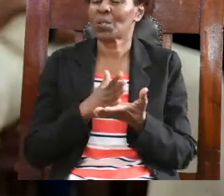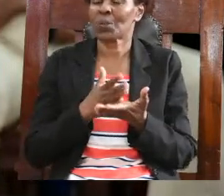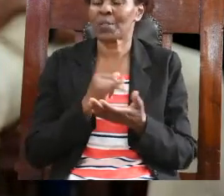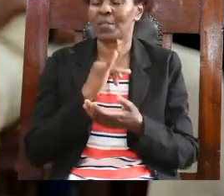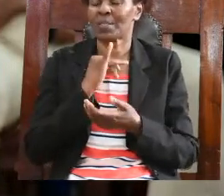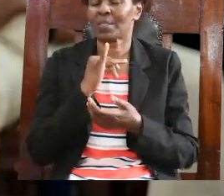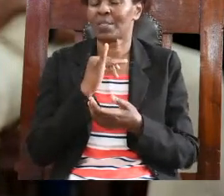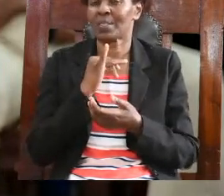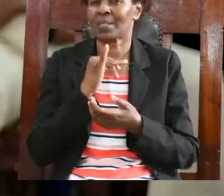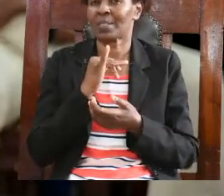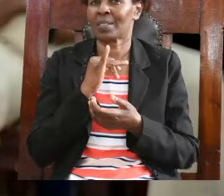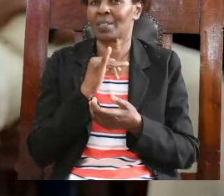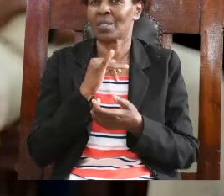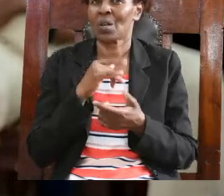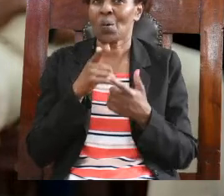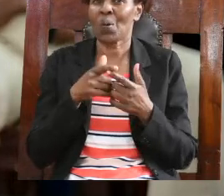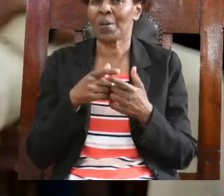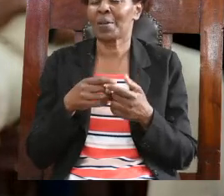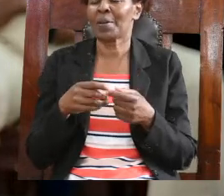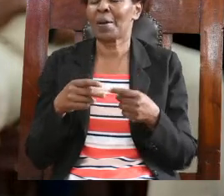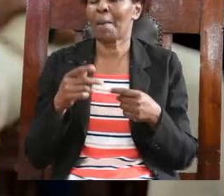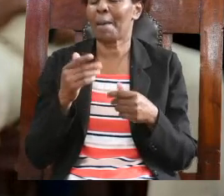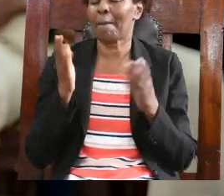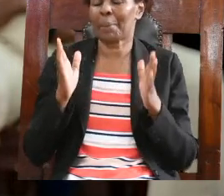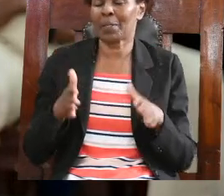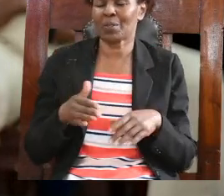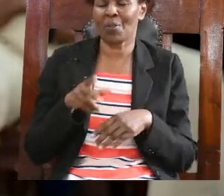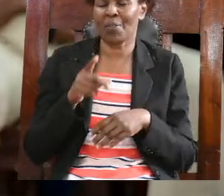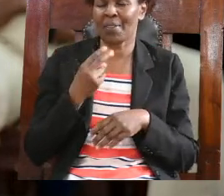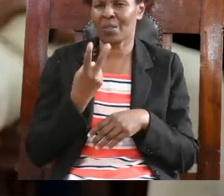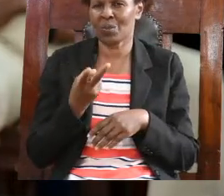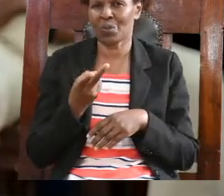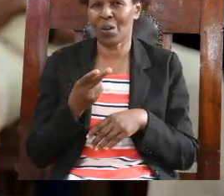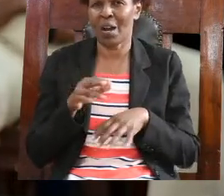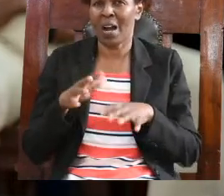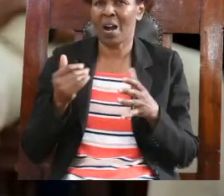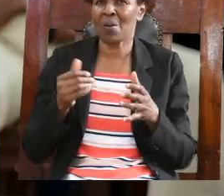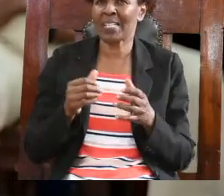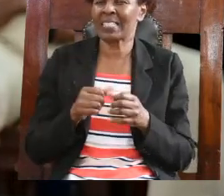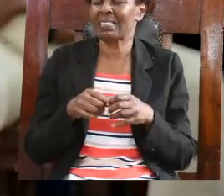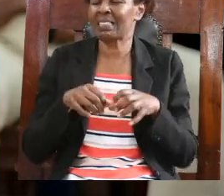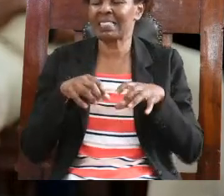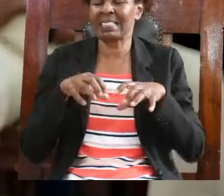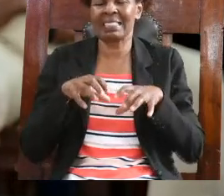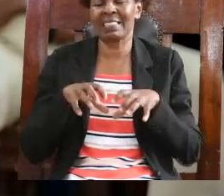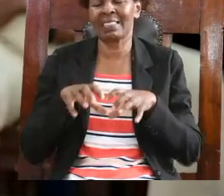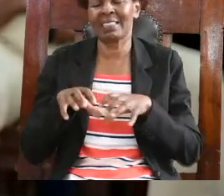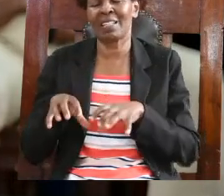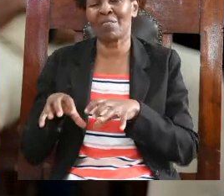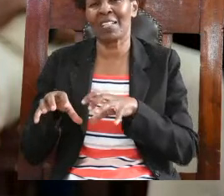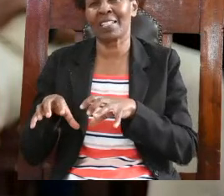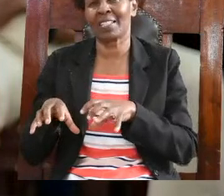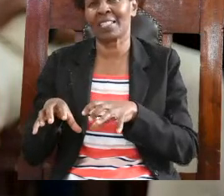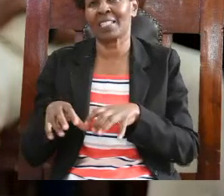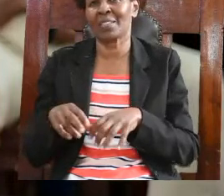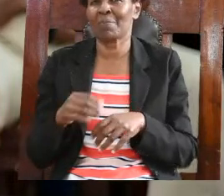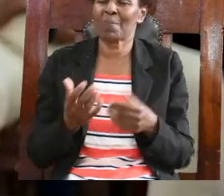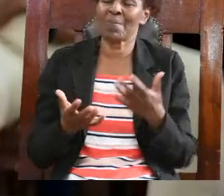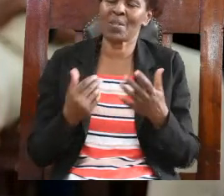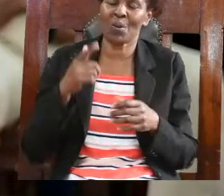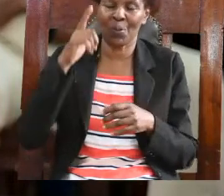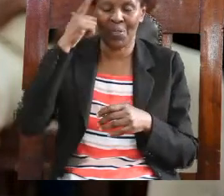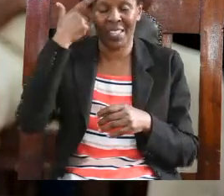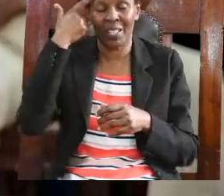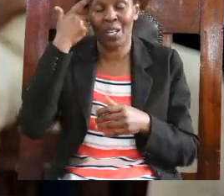kwamba mtu akiwa pale aone katapila vile ambavyo anang'ang'ana, amue ya kwamba badala kung'ang'ana wacha nimsaidie, si bara